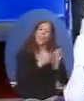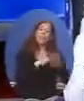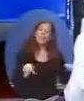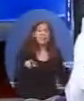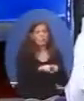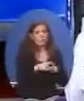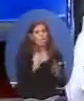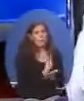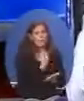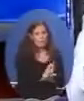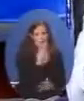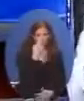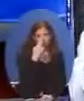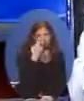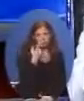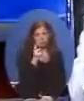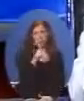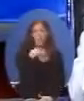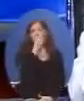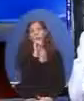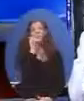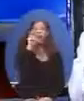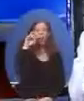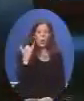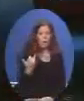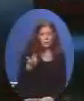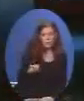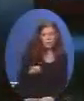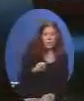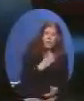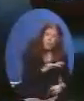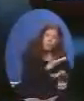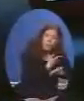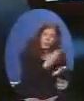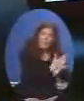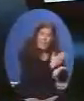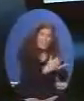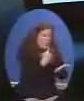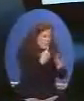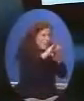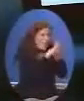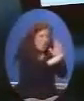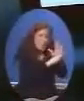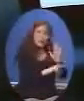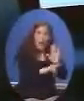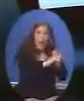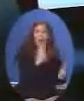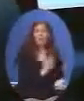פעמים הם טוענים לכתר, מה שנקרא. אבל תרשה לי ברשותך דבר אחד. אבל הוא מקבל את ההחלטה שלו על פי כללים שנקבעו על ידי